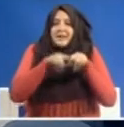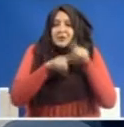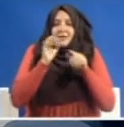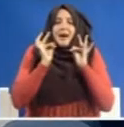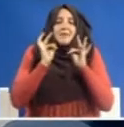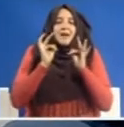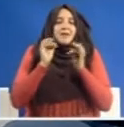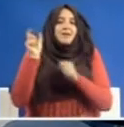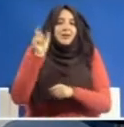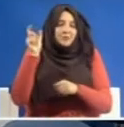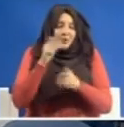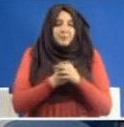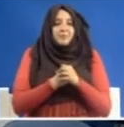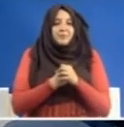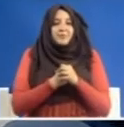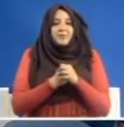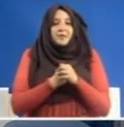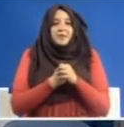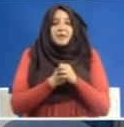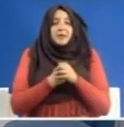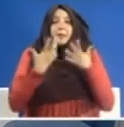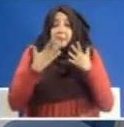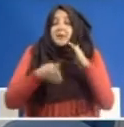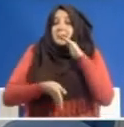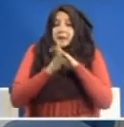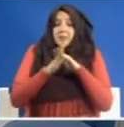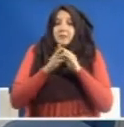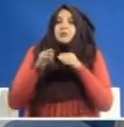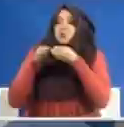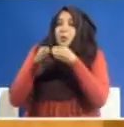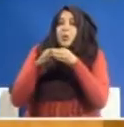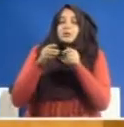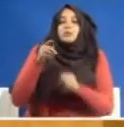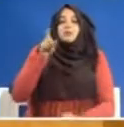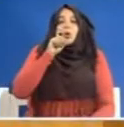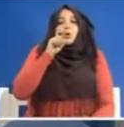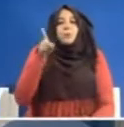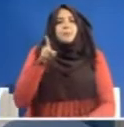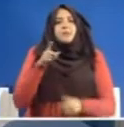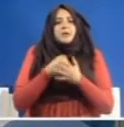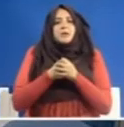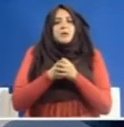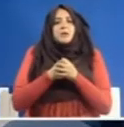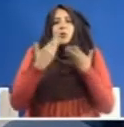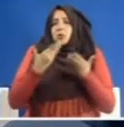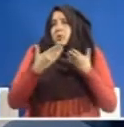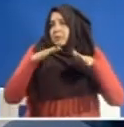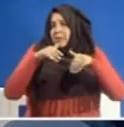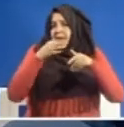الفقهية والشرعية. أبدأ معكم فضيلة الشيخ دكتور عبد القادر بن عزوز، تحدثوا في هذه الأمسية ما دمنا في